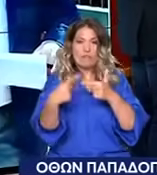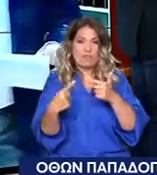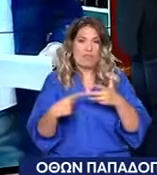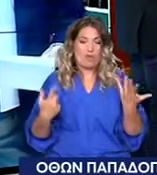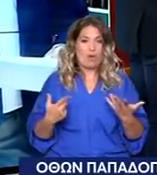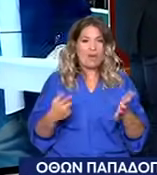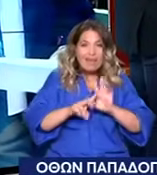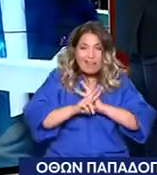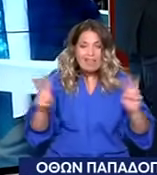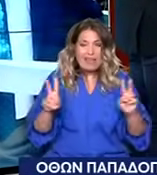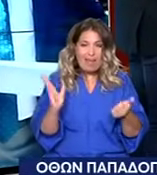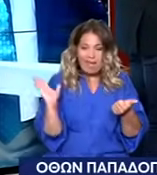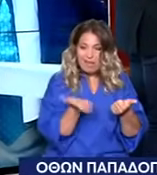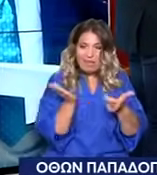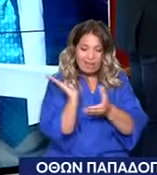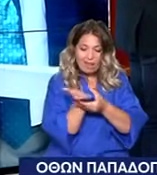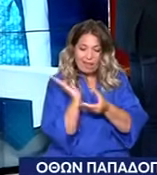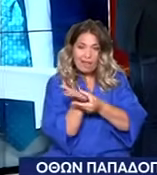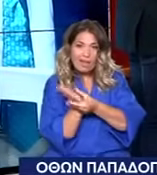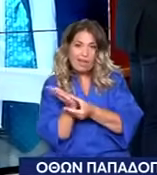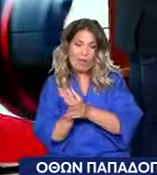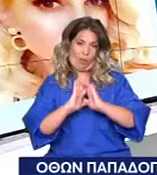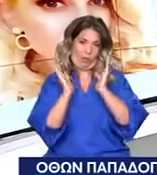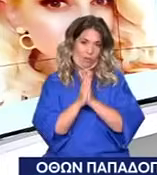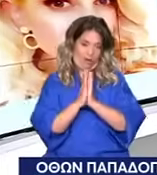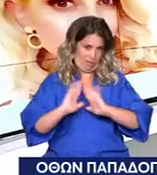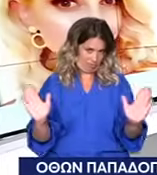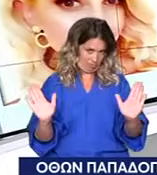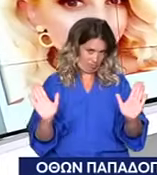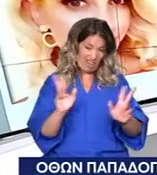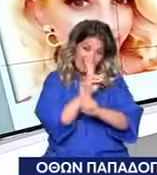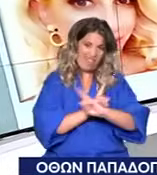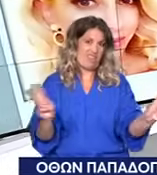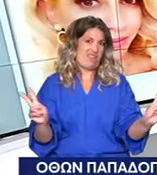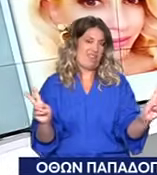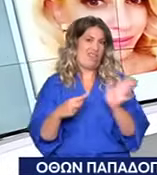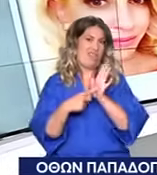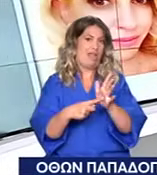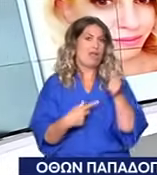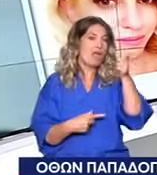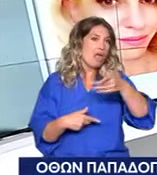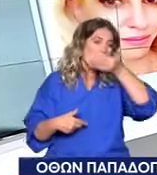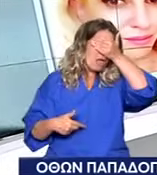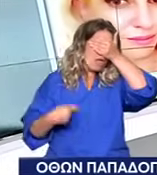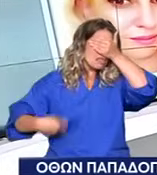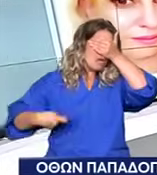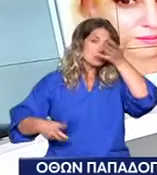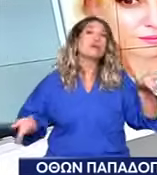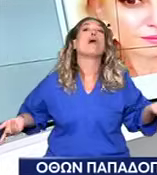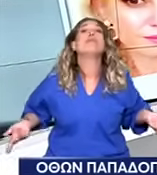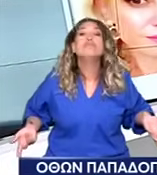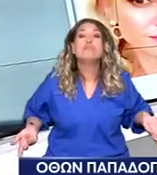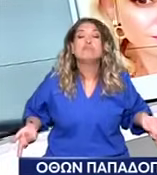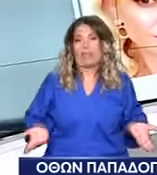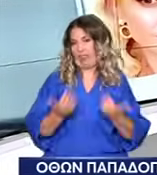κρίνει. Τέλος πάντων, ας πάμε στο τρίτο κομμάτι. Θέλω να πάμε στο τρίτο κομμάτι. Να ακούσουμε, να δούμε την Άσπα ξανά. Πες